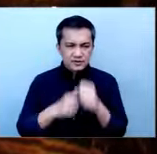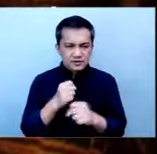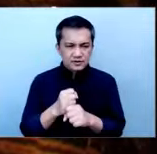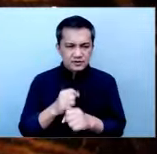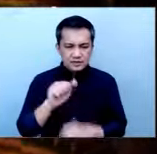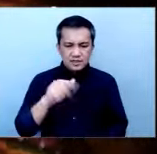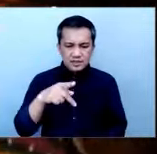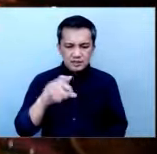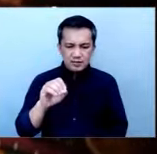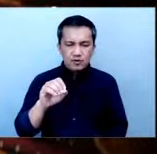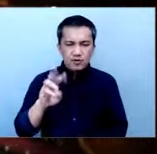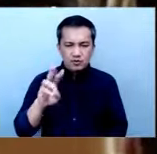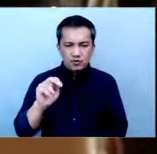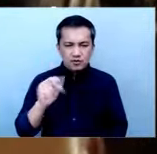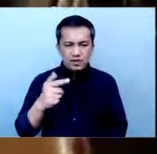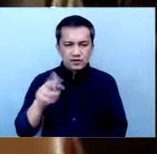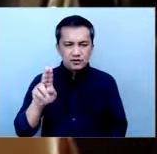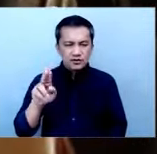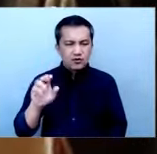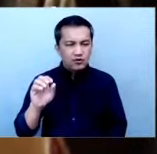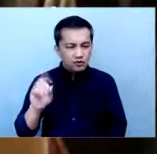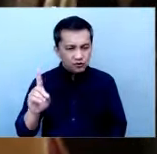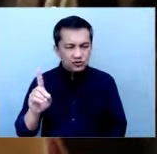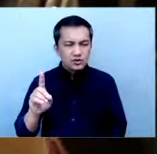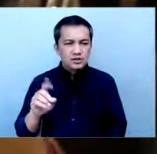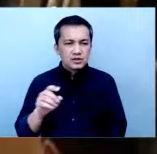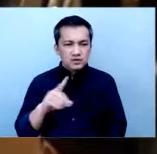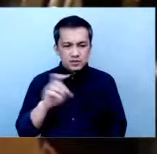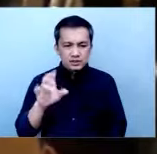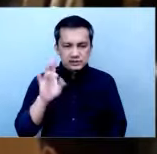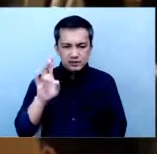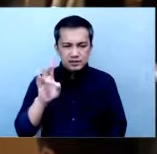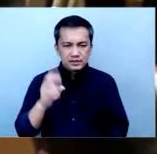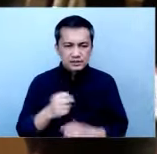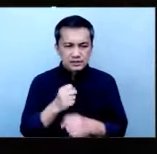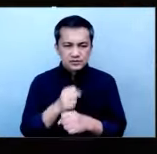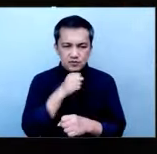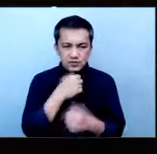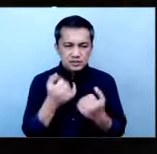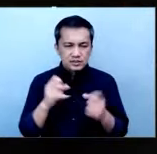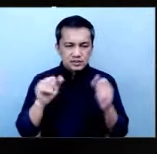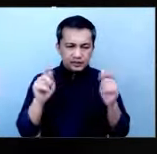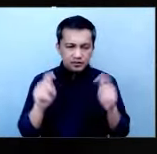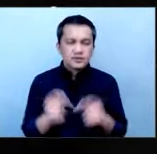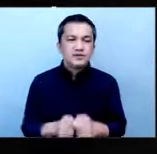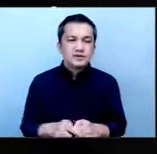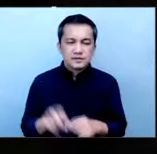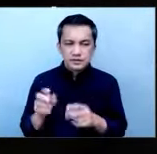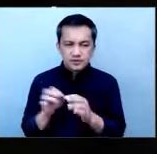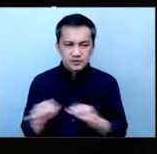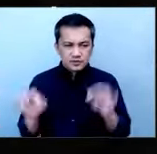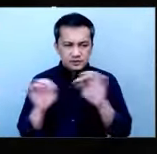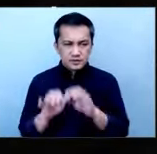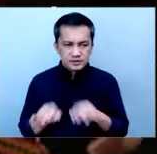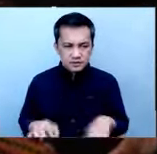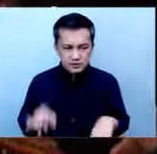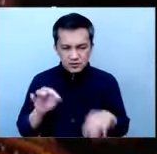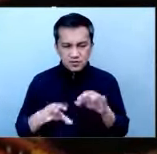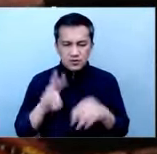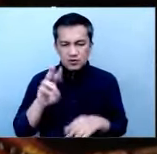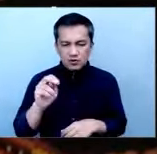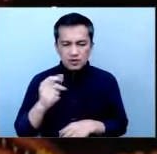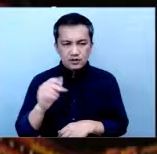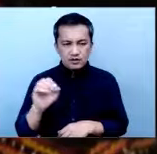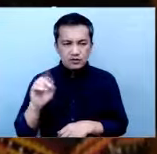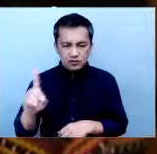Apo Wang Od na magwa 107 years old naman ngayong Sabado. Mahalaga raw ang kontribusyon ni Wang Od